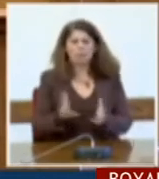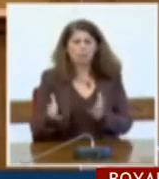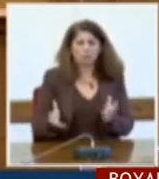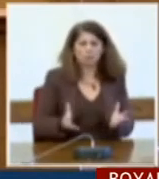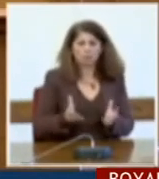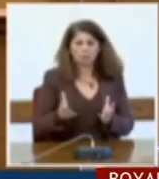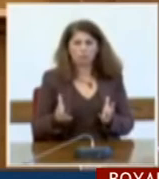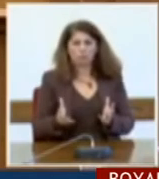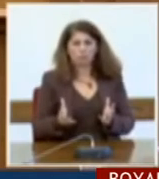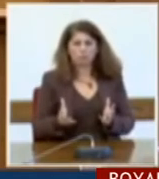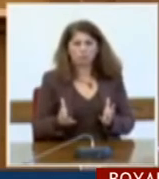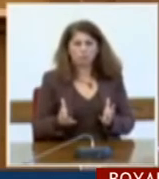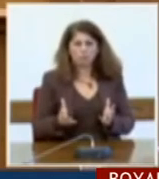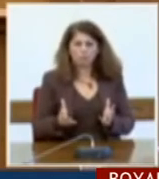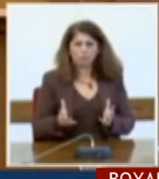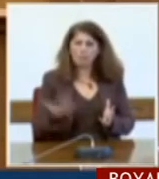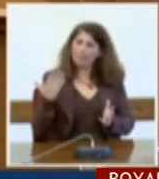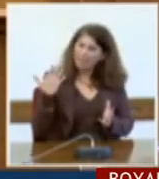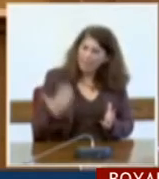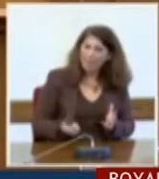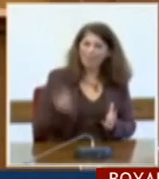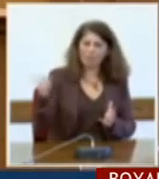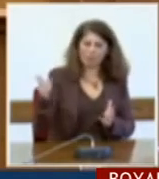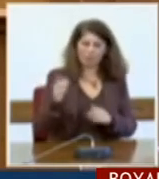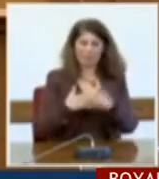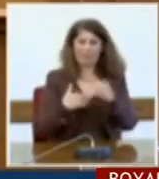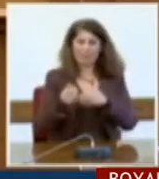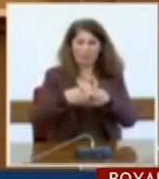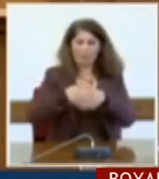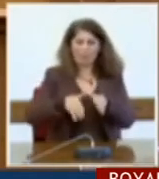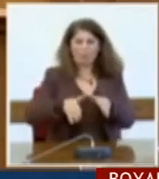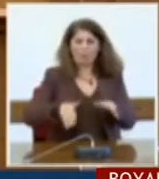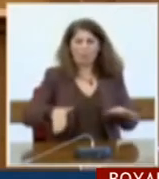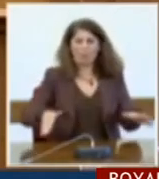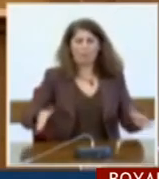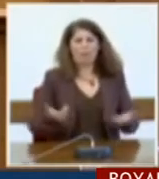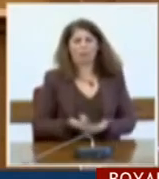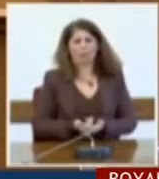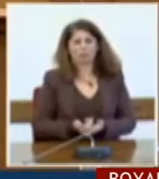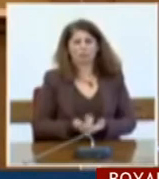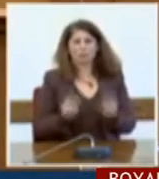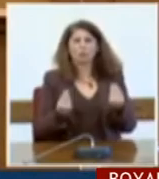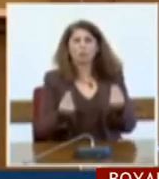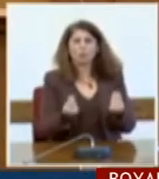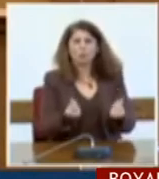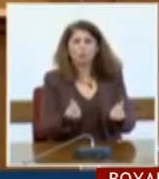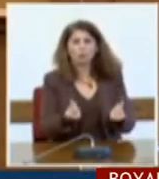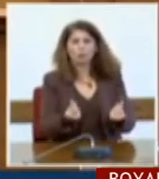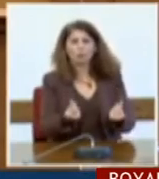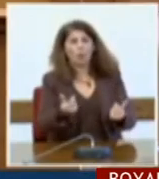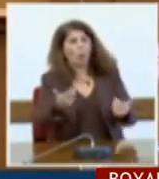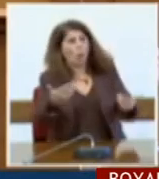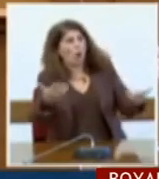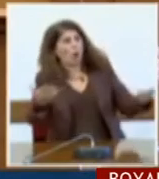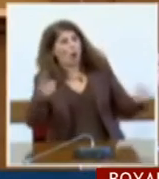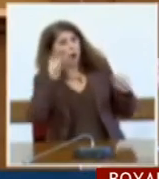αλλά έχετε και αυτή την κατασκευασμένη προπαγάνδα να σας αποθεώνει ότι δήθεν πήρατε τόσο γενναία μέτρα που